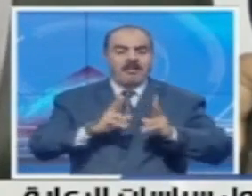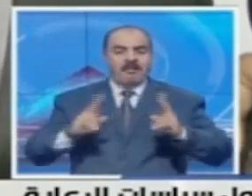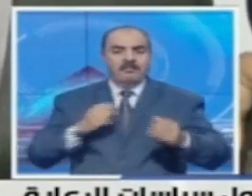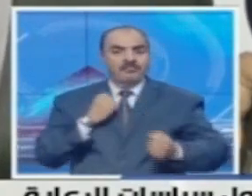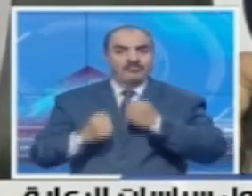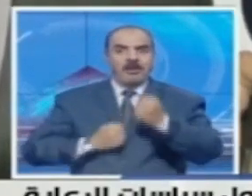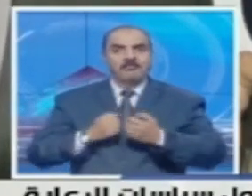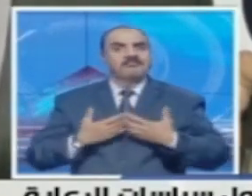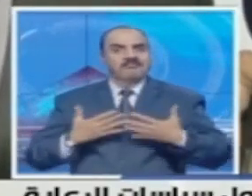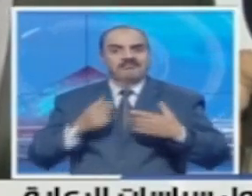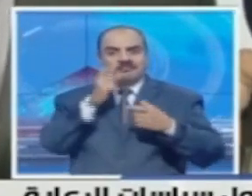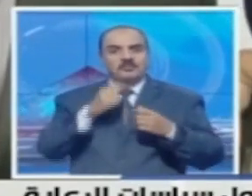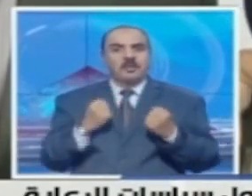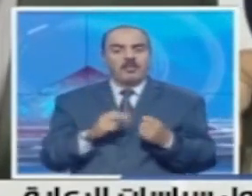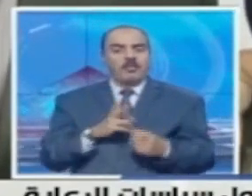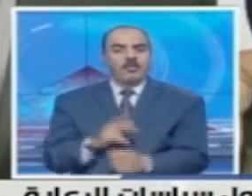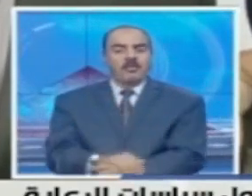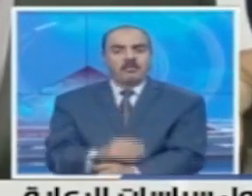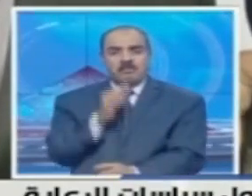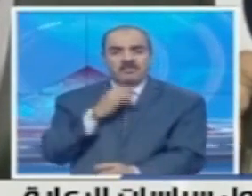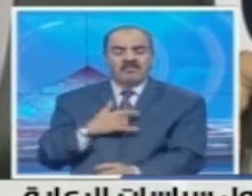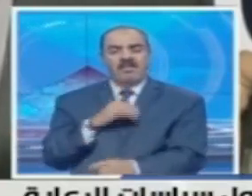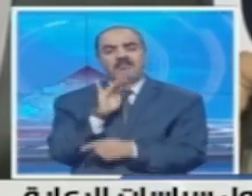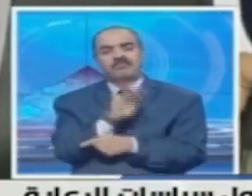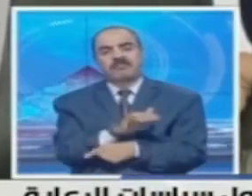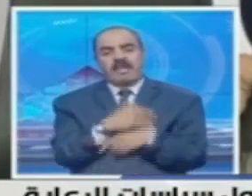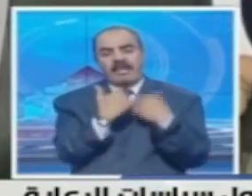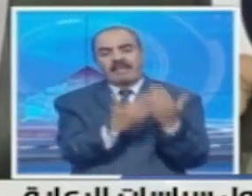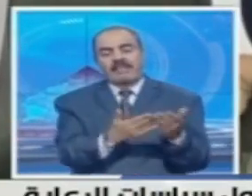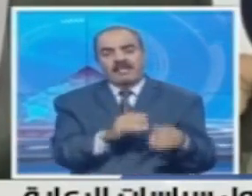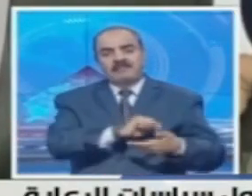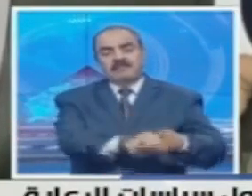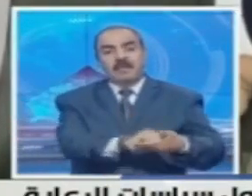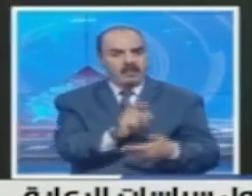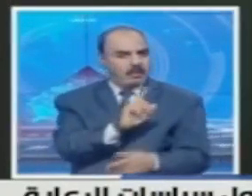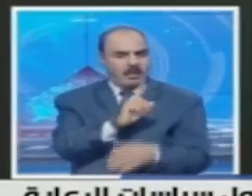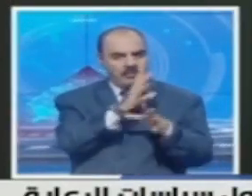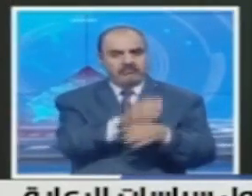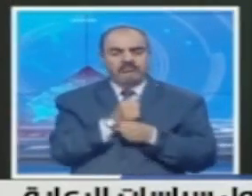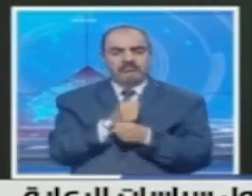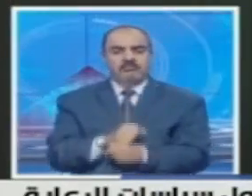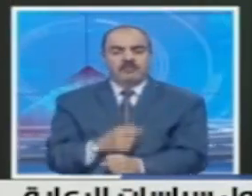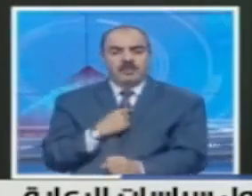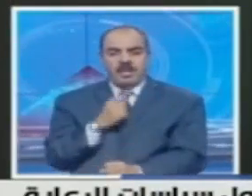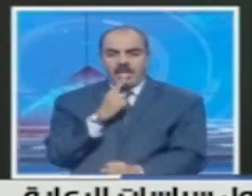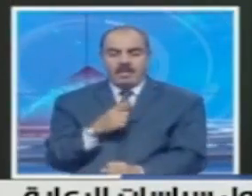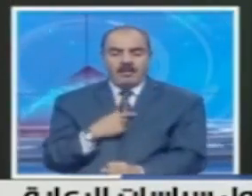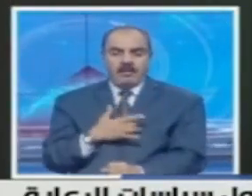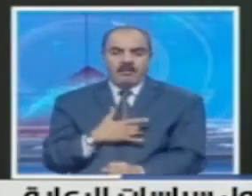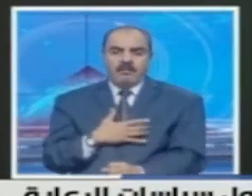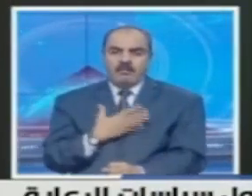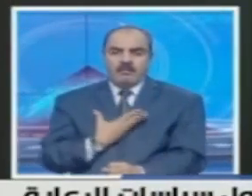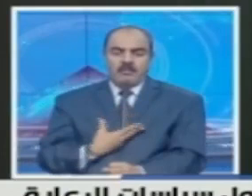طاقتهم وقدراتهم، وليس إحسان إليهم ولكن حقهم في هذه الرعاية. أود أن أعرب عن امتناني أنا